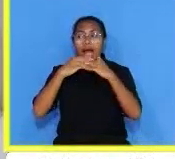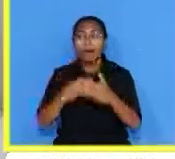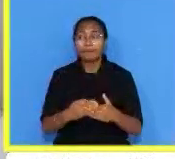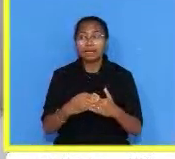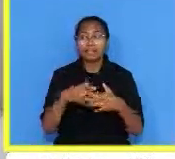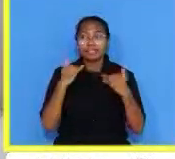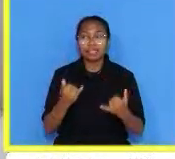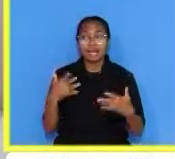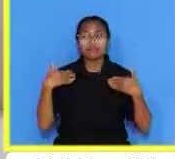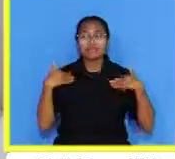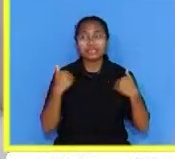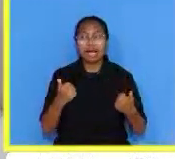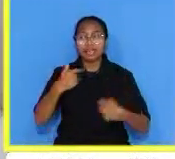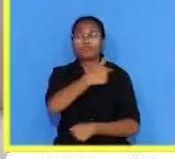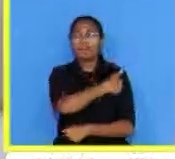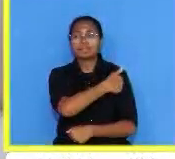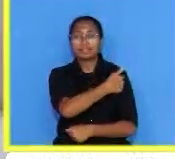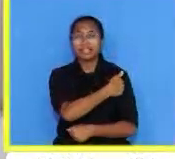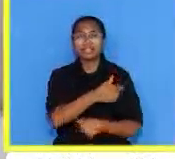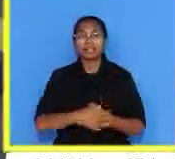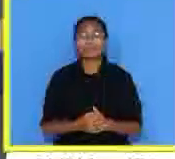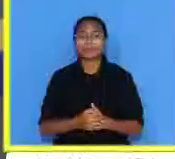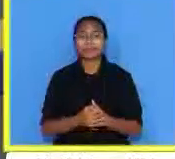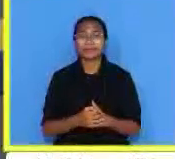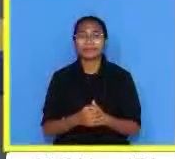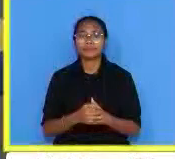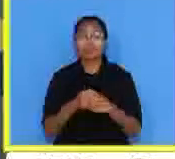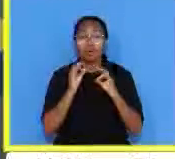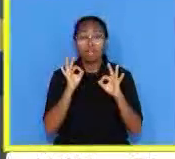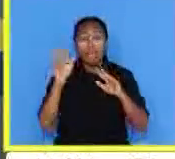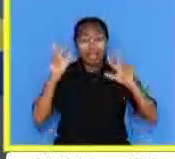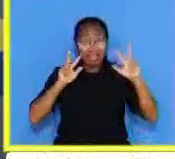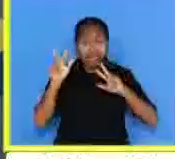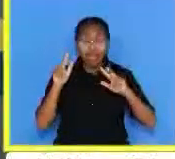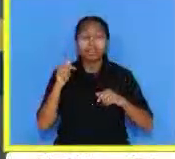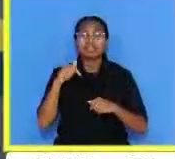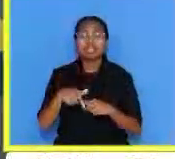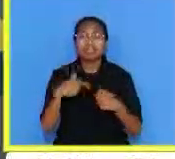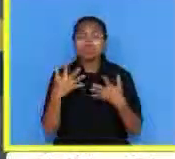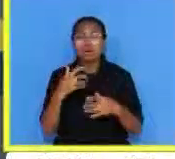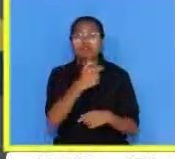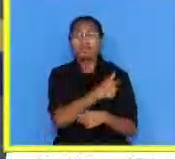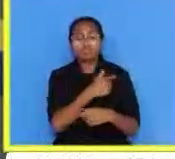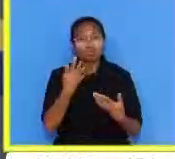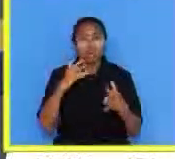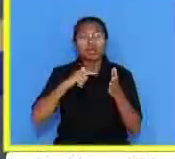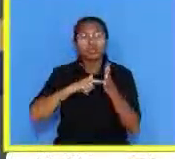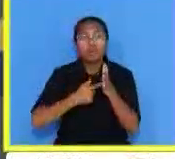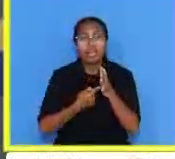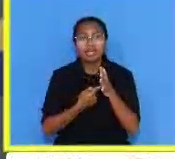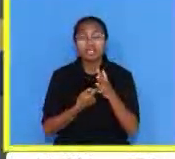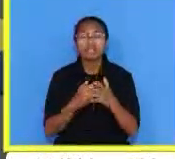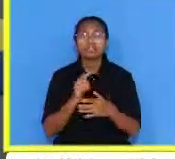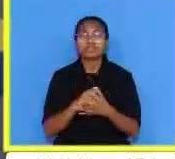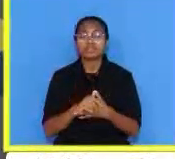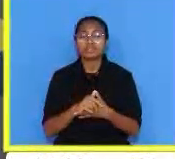sudah bisa divaksinasi. Baik, berarti di Nusa Tenggara Timur ini vaksinasi untuk ibu hamil sudah dimulai dan pencetus utama